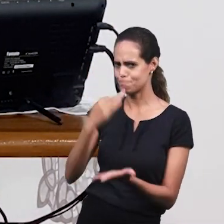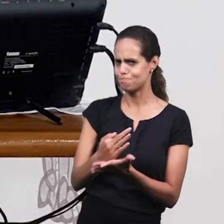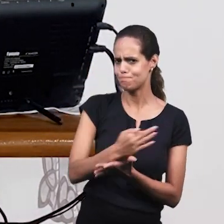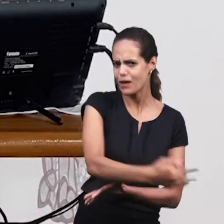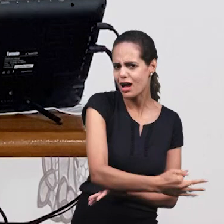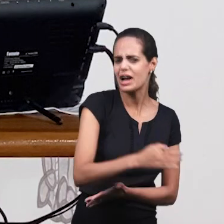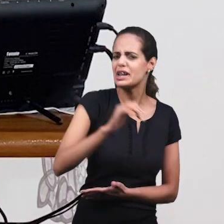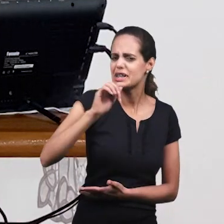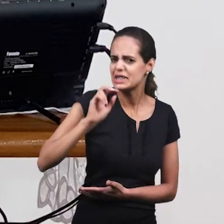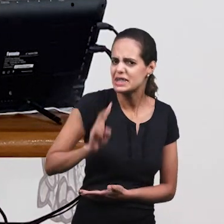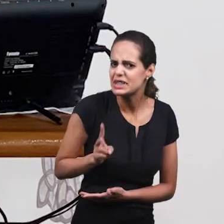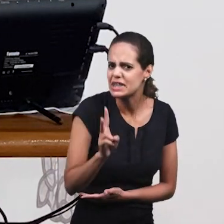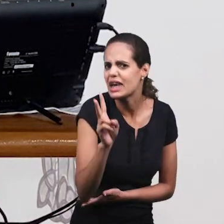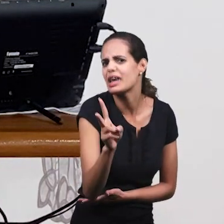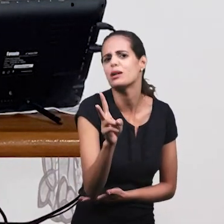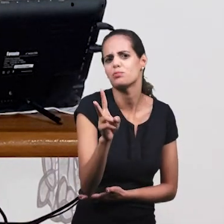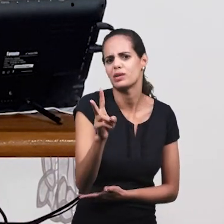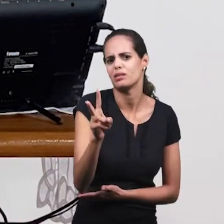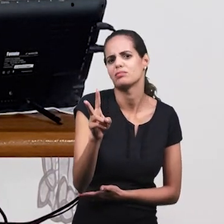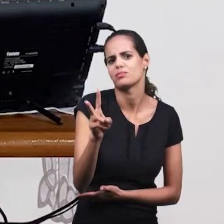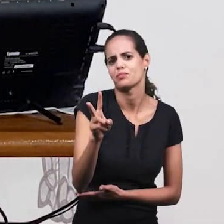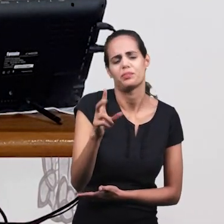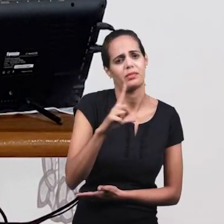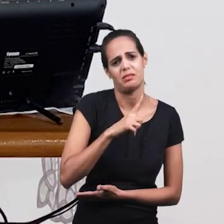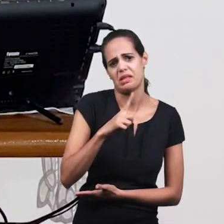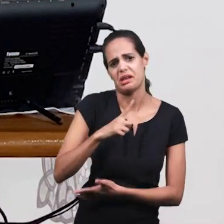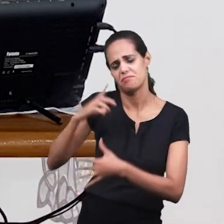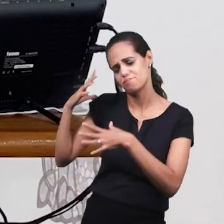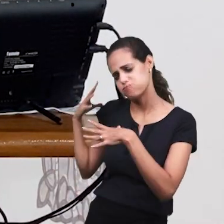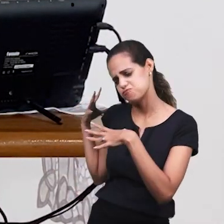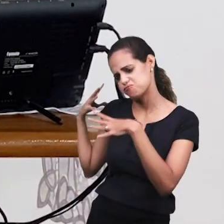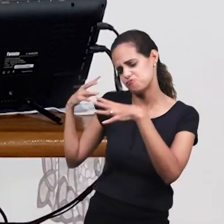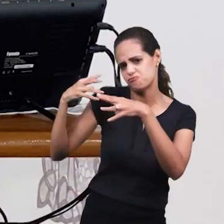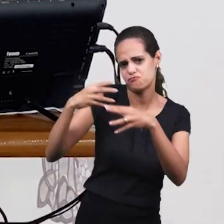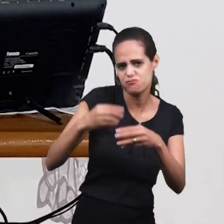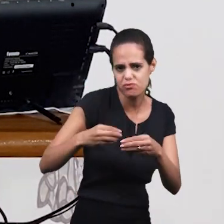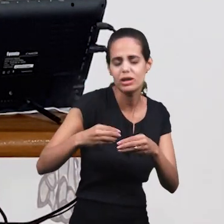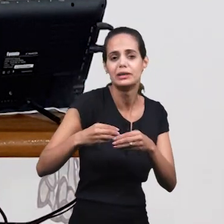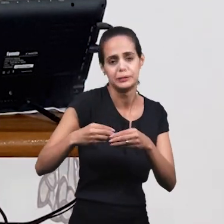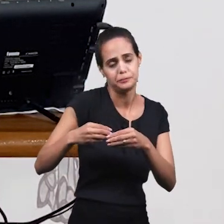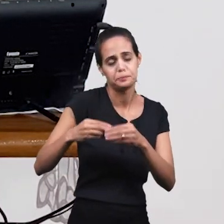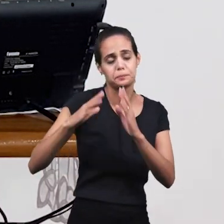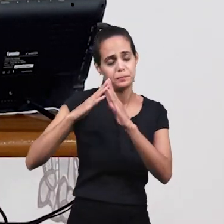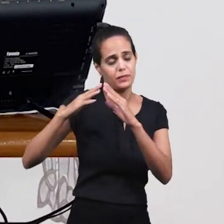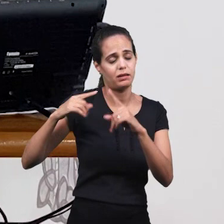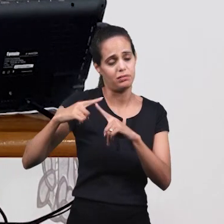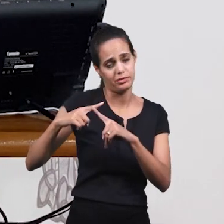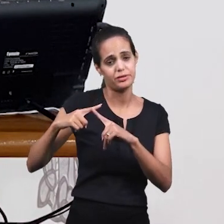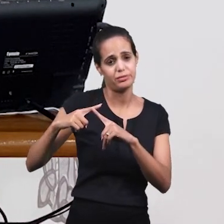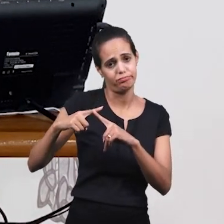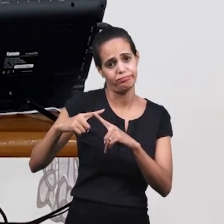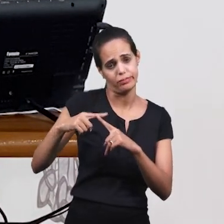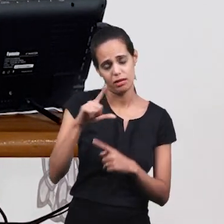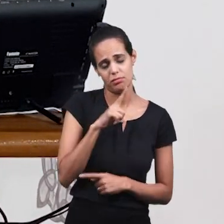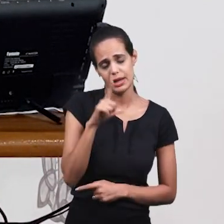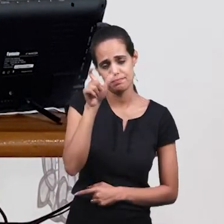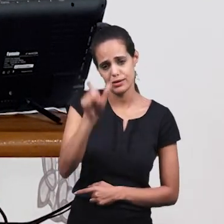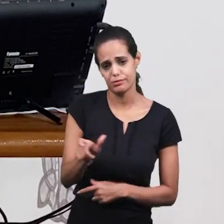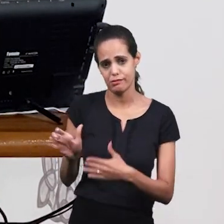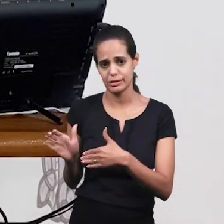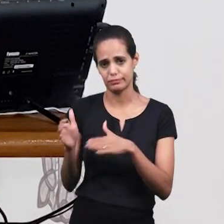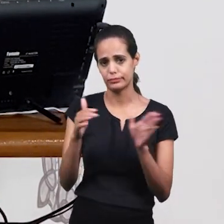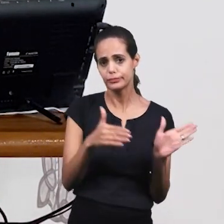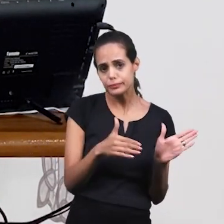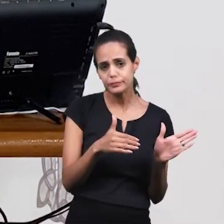cette pratique et cette forme d'exprimer la crainte, l'absence de crainte,